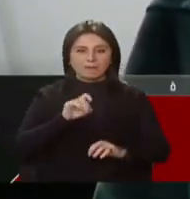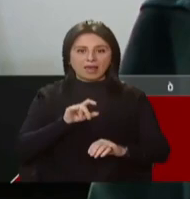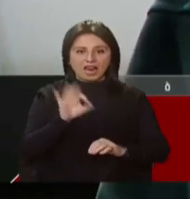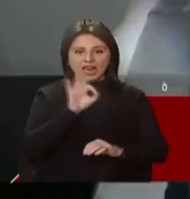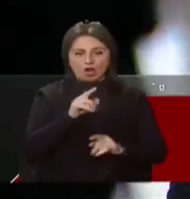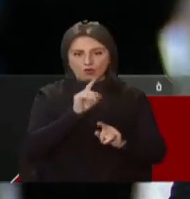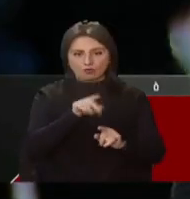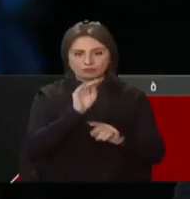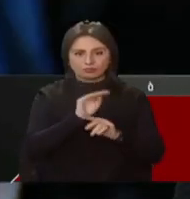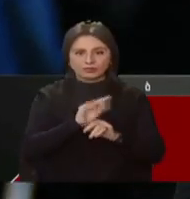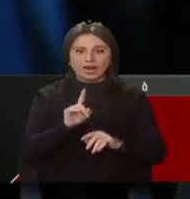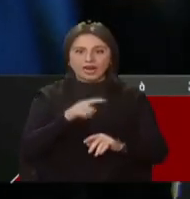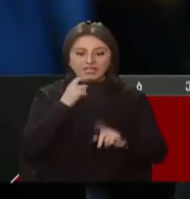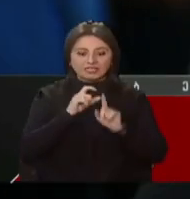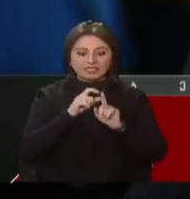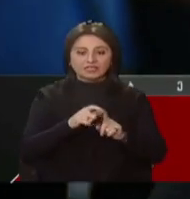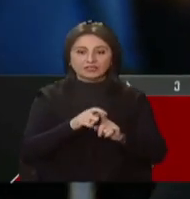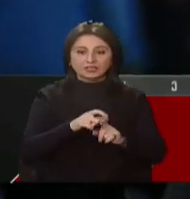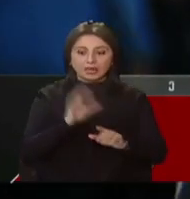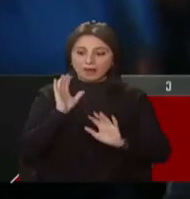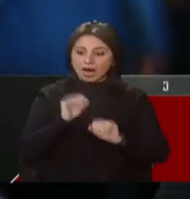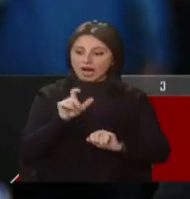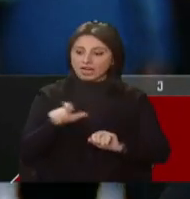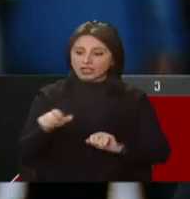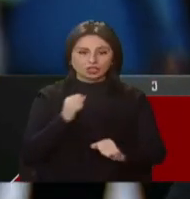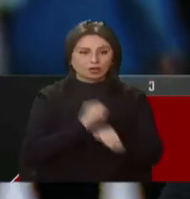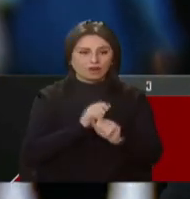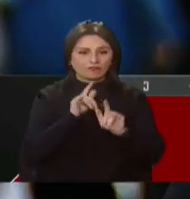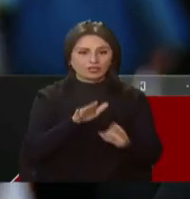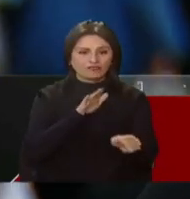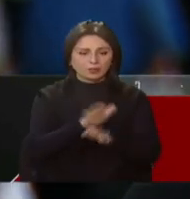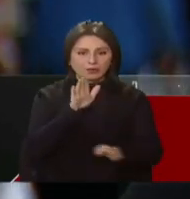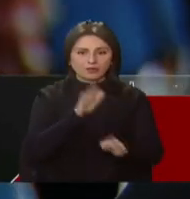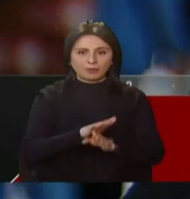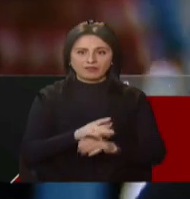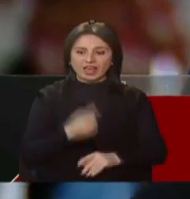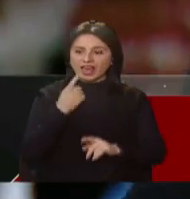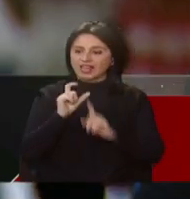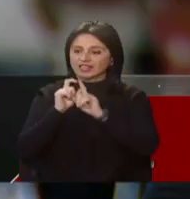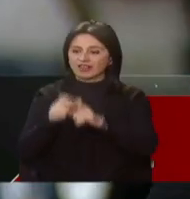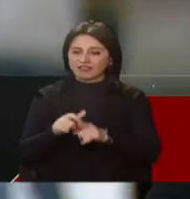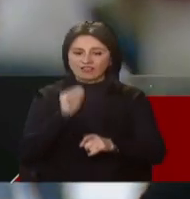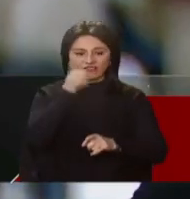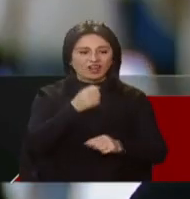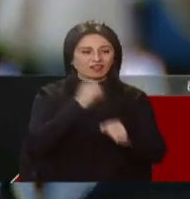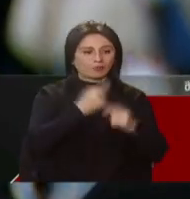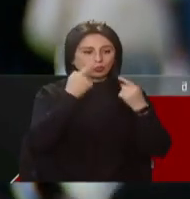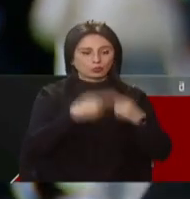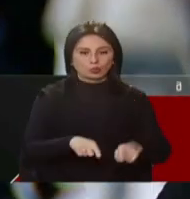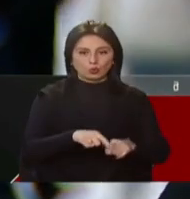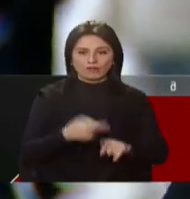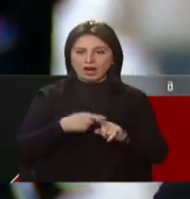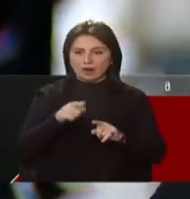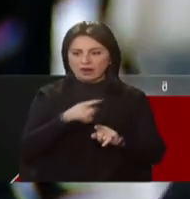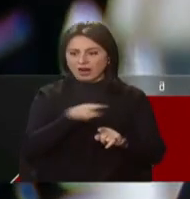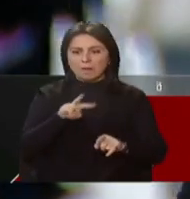მელიას უძღვნის. Rasas vetqi amum khardamchrebs imas gavaketeb da amas vetsdebi da ara isero erti utqa dges da meore gavaketo khval rats amqis